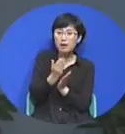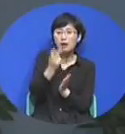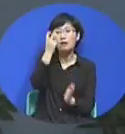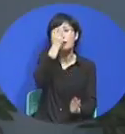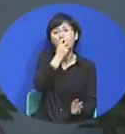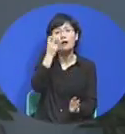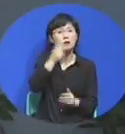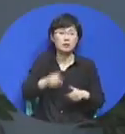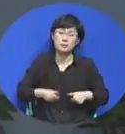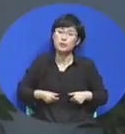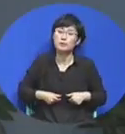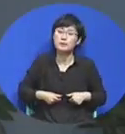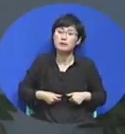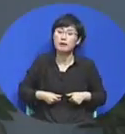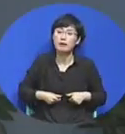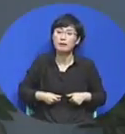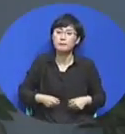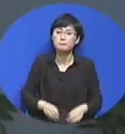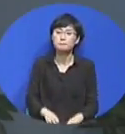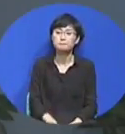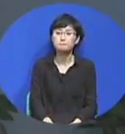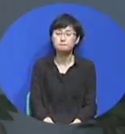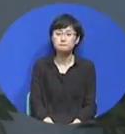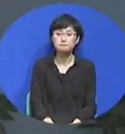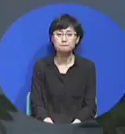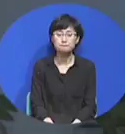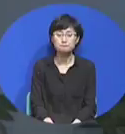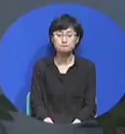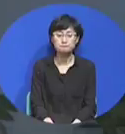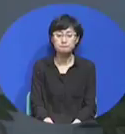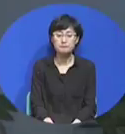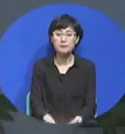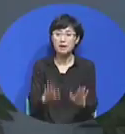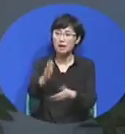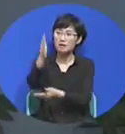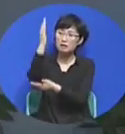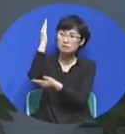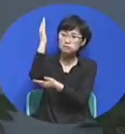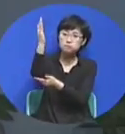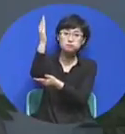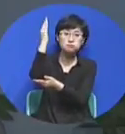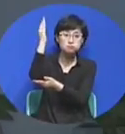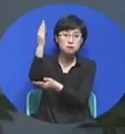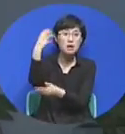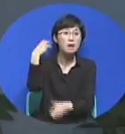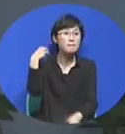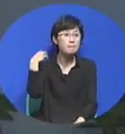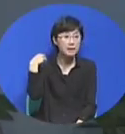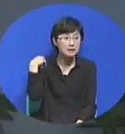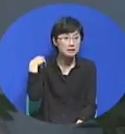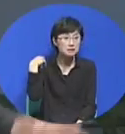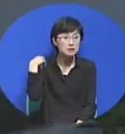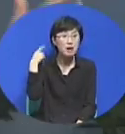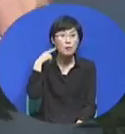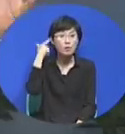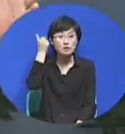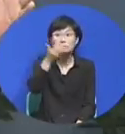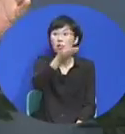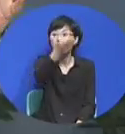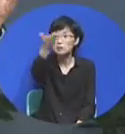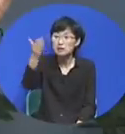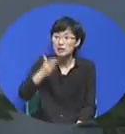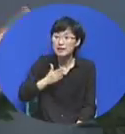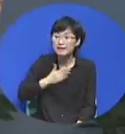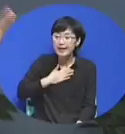give our worship well or not, but it has a direct connection with the state that we are in. 설교하는 분들이 자기 설교를 하면 안 돼요. 하나님이